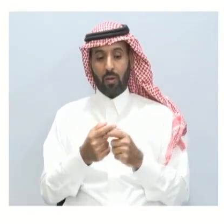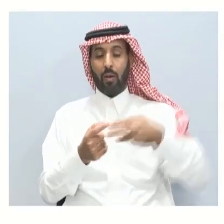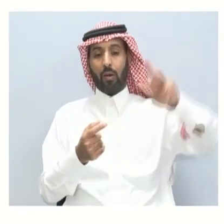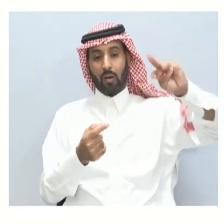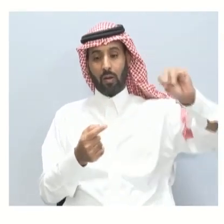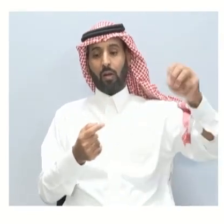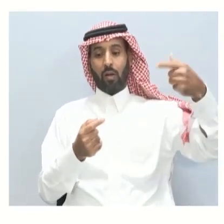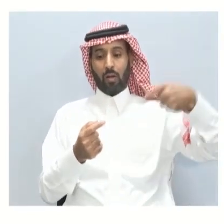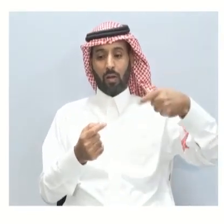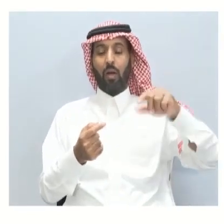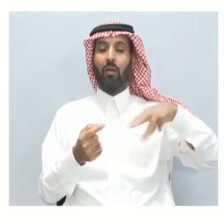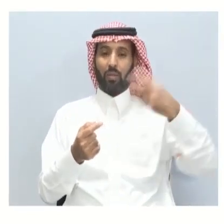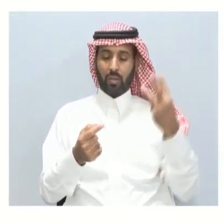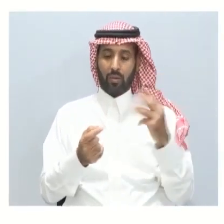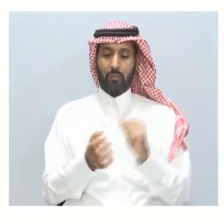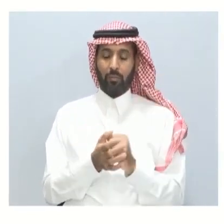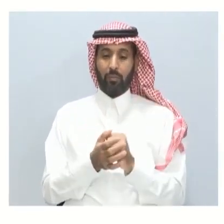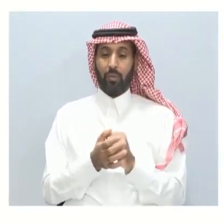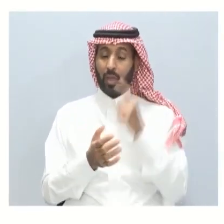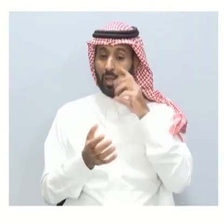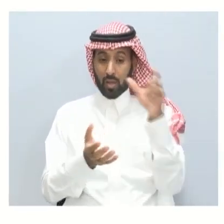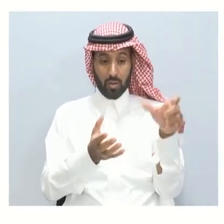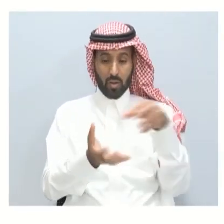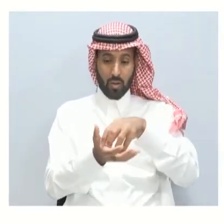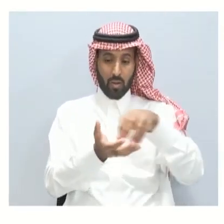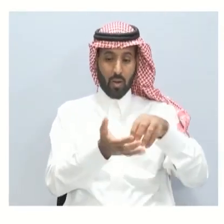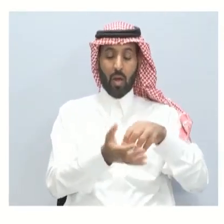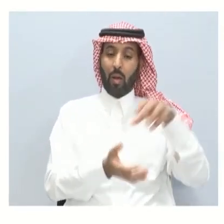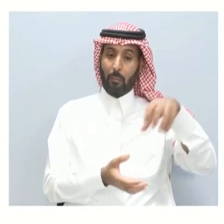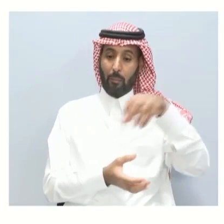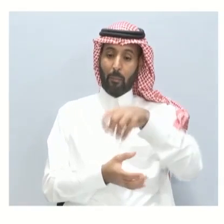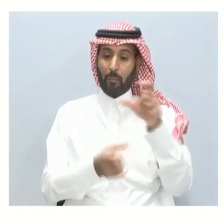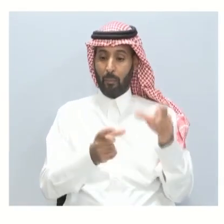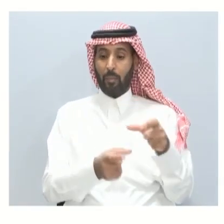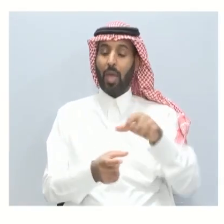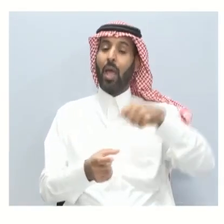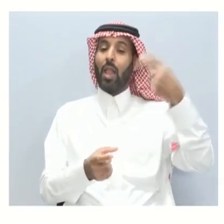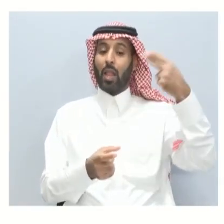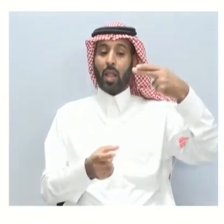المغنيسيوم ثلاثه رقم المجموعه في الهيدروجين